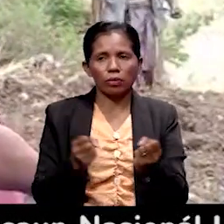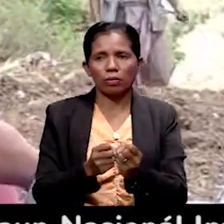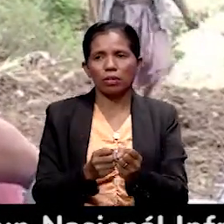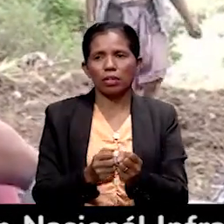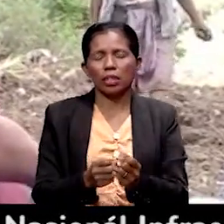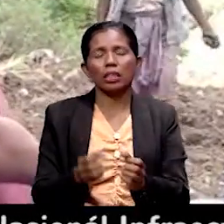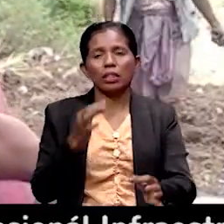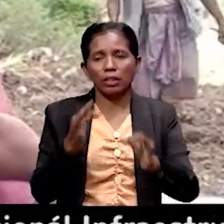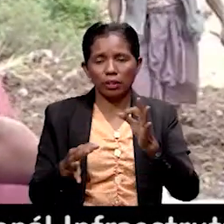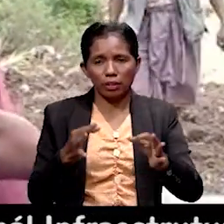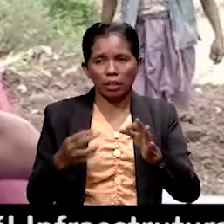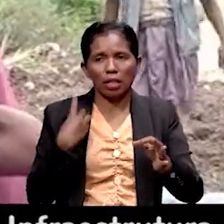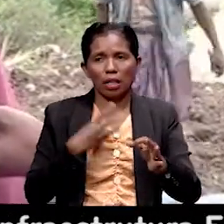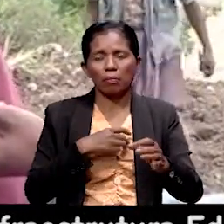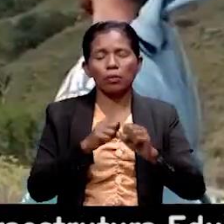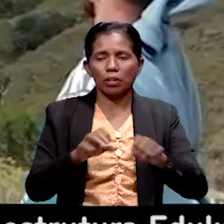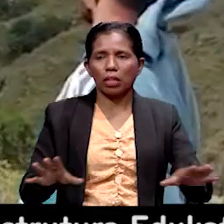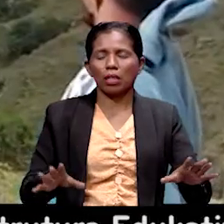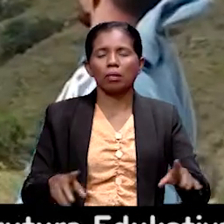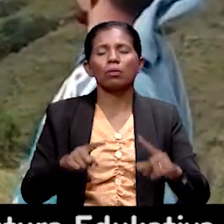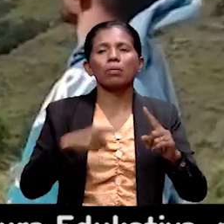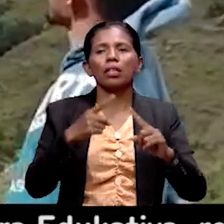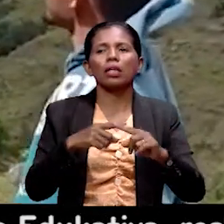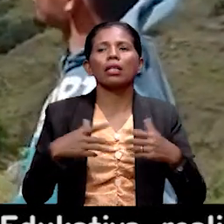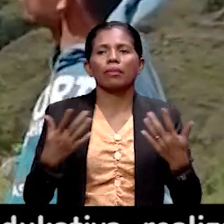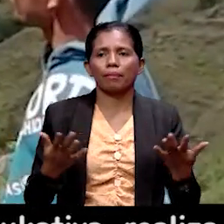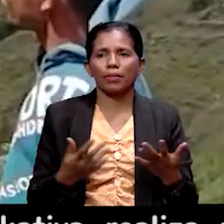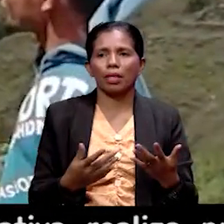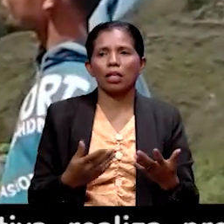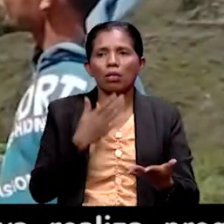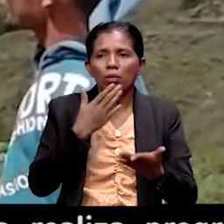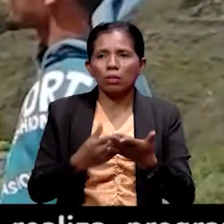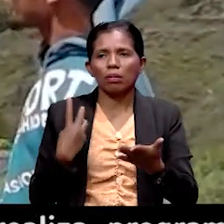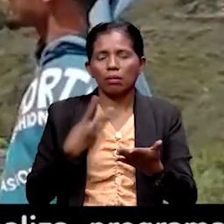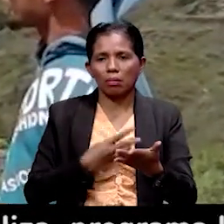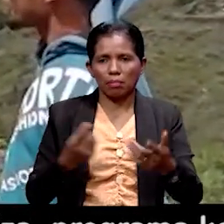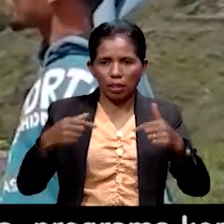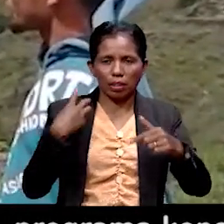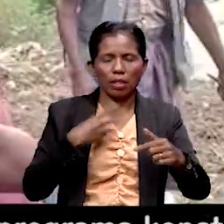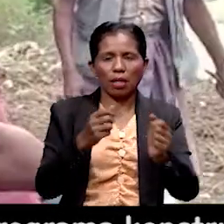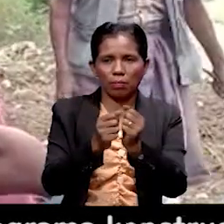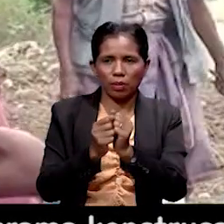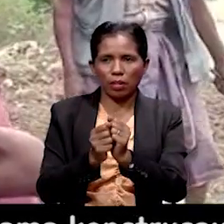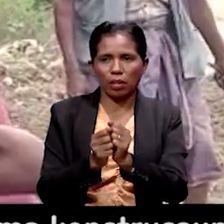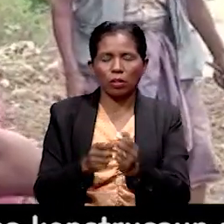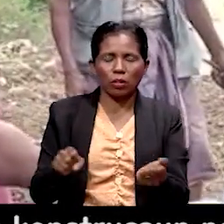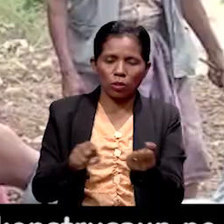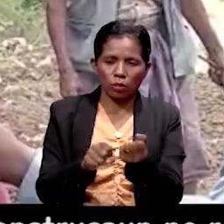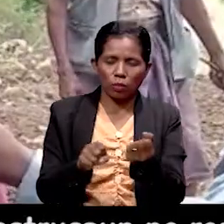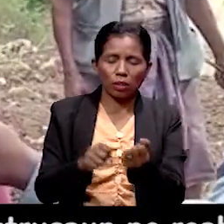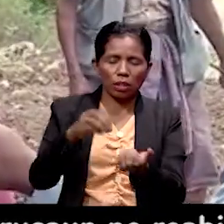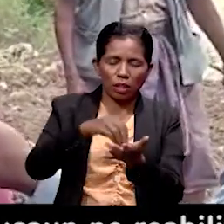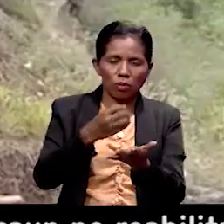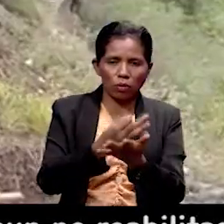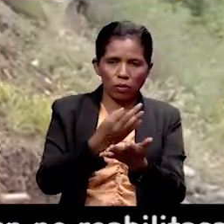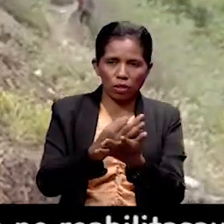Se, ami husi kela husi kepa topai hira, dia kleu, mai ta hamotuk, atu bele haloto kita nia, kontribusi dapat atu bele,